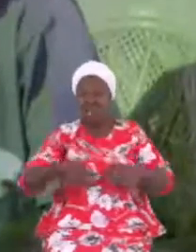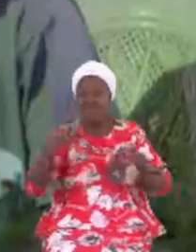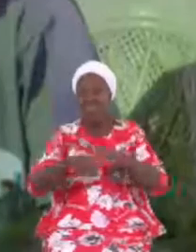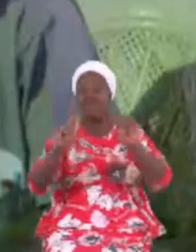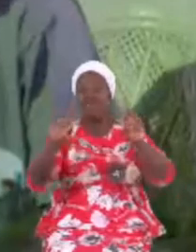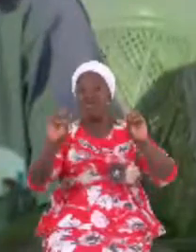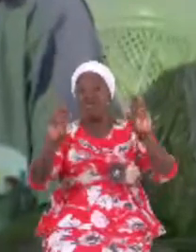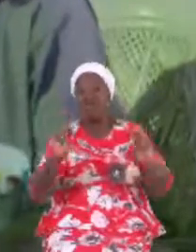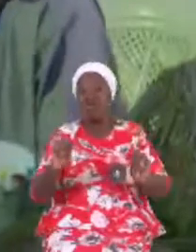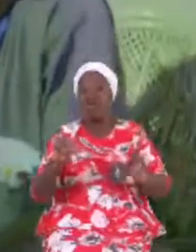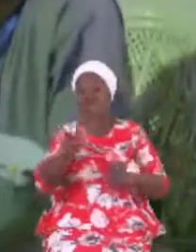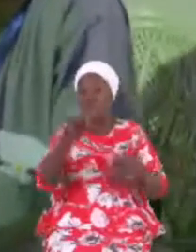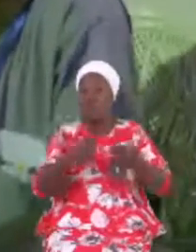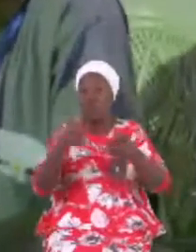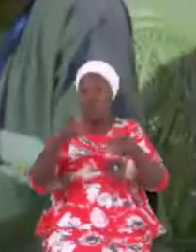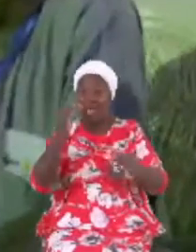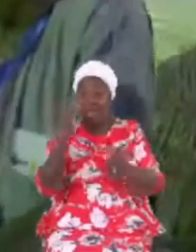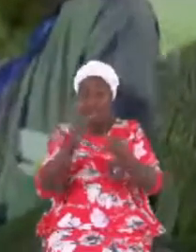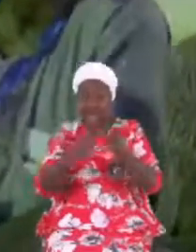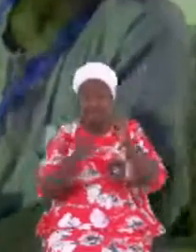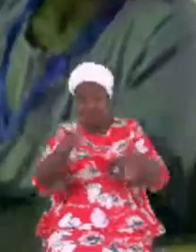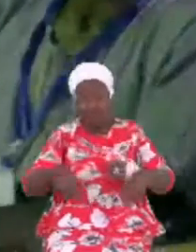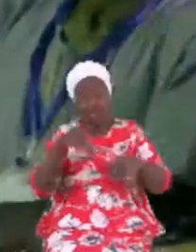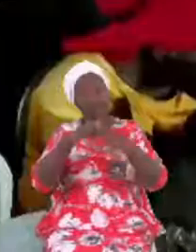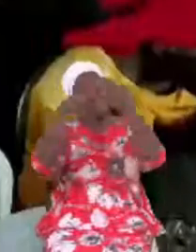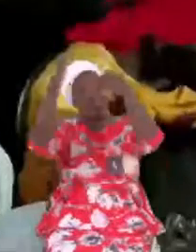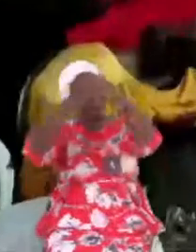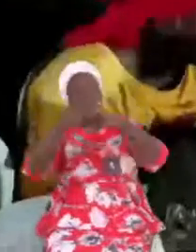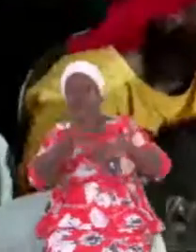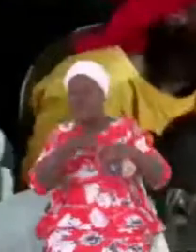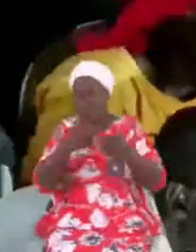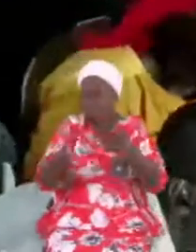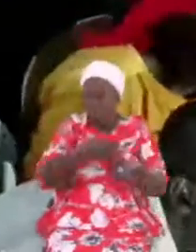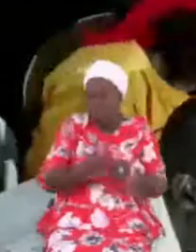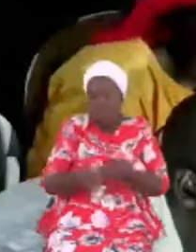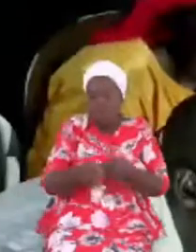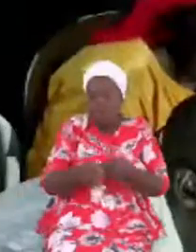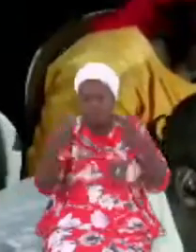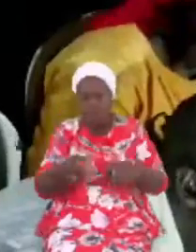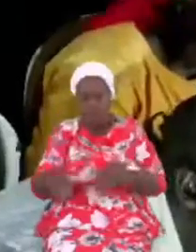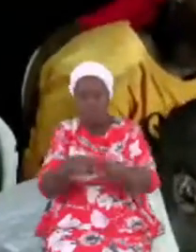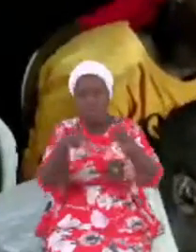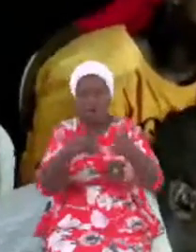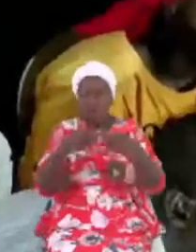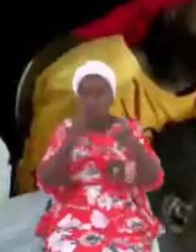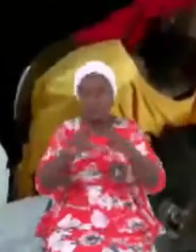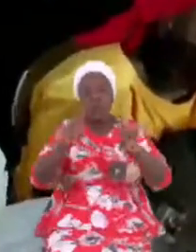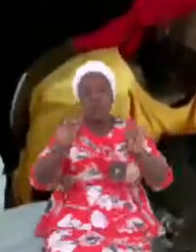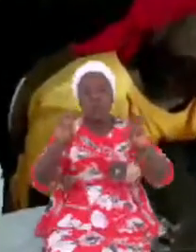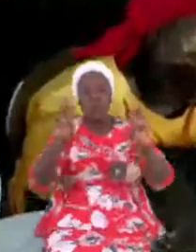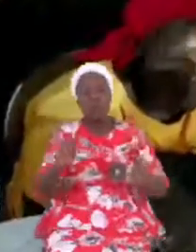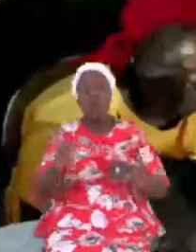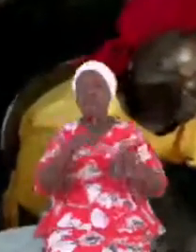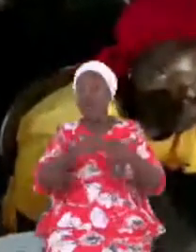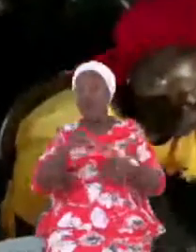Tu veux pas finir ta vie à Rome, non? Est-ce que tu veux finir ta vie à Rome ou bien au ciel? Même si plusieurs chemins mènent à Rome, un